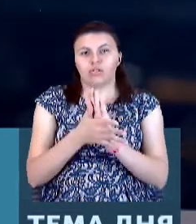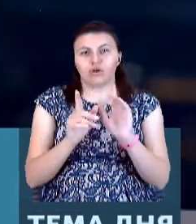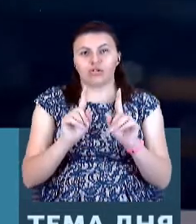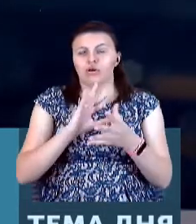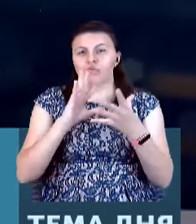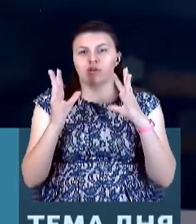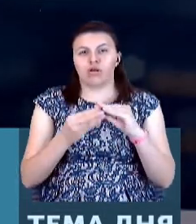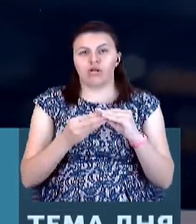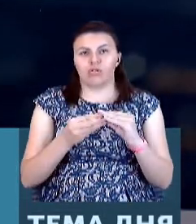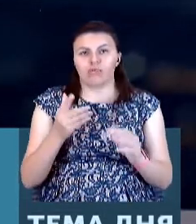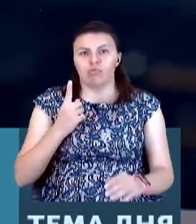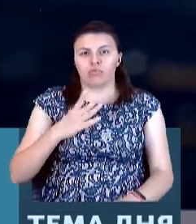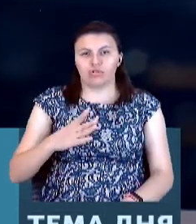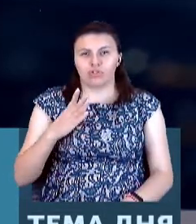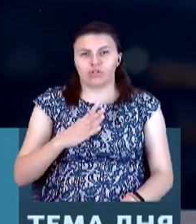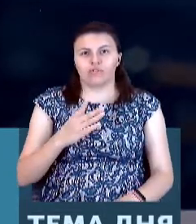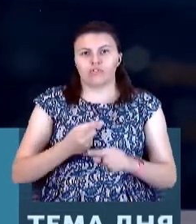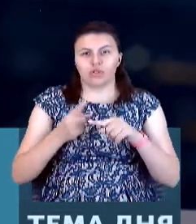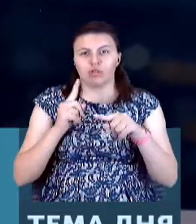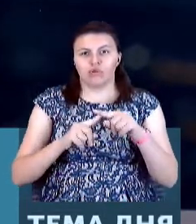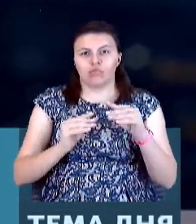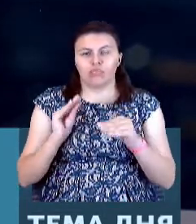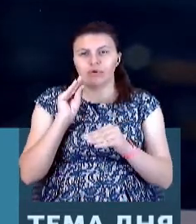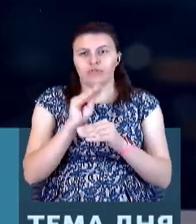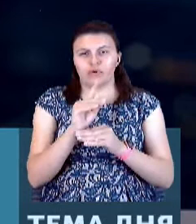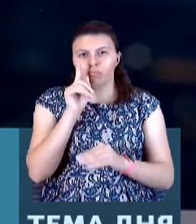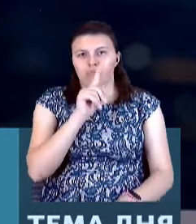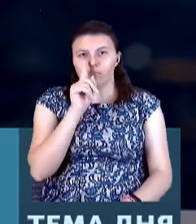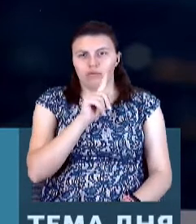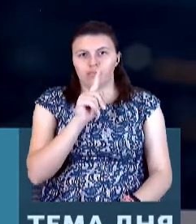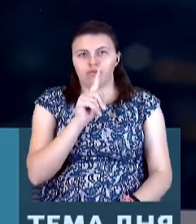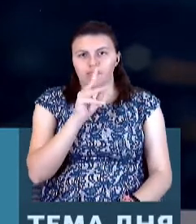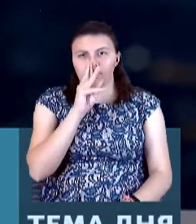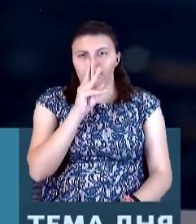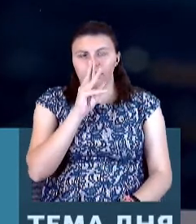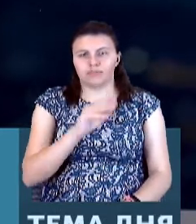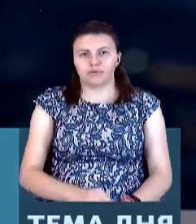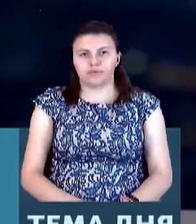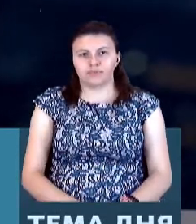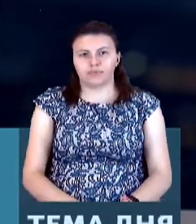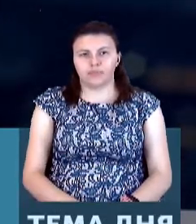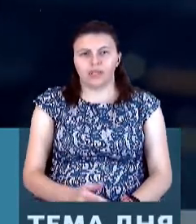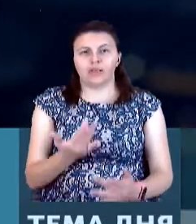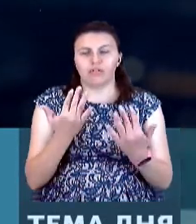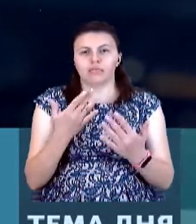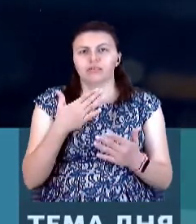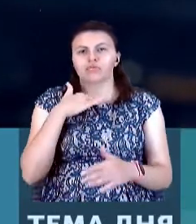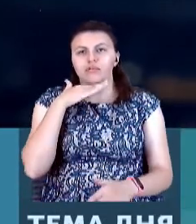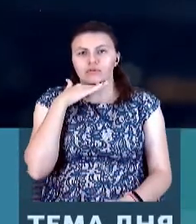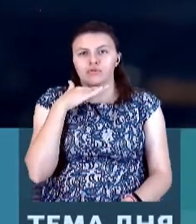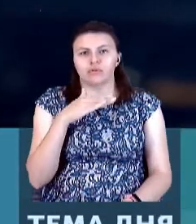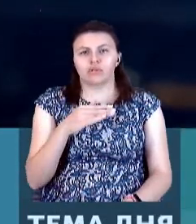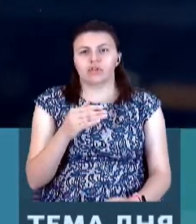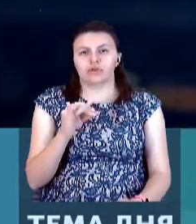загалом очікуєте від цього підвищення мінімальної заробітної плати. На що вистачить мінімальної заробітної плати та